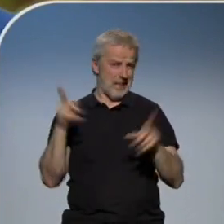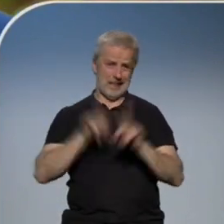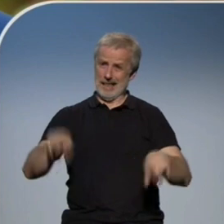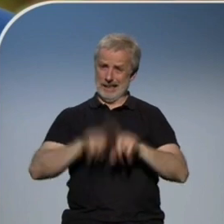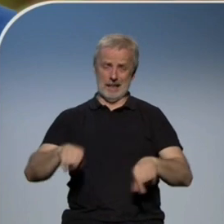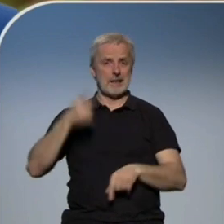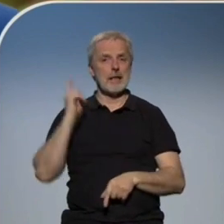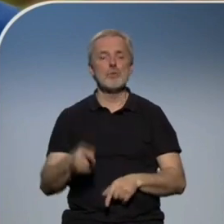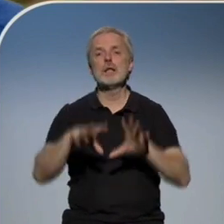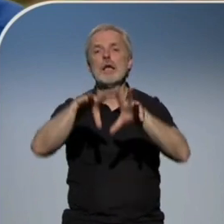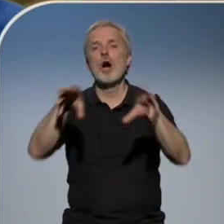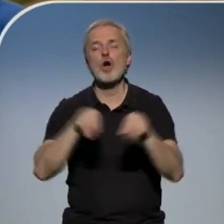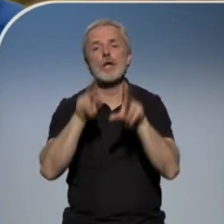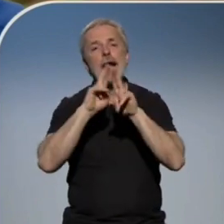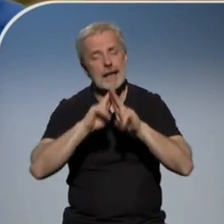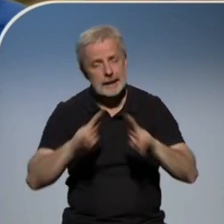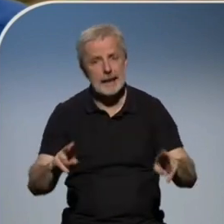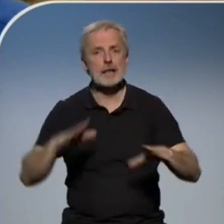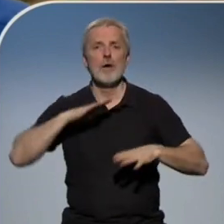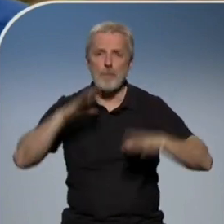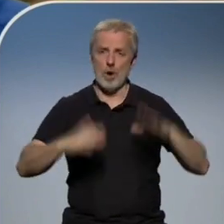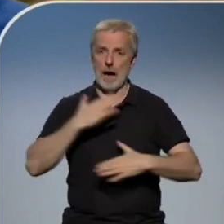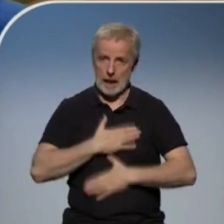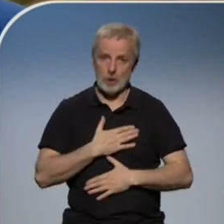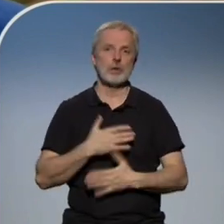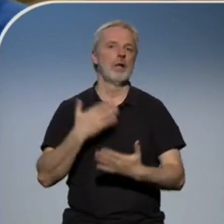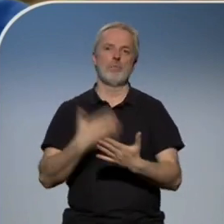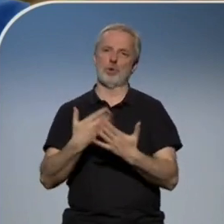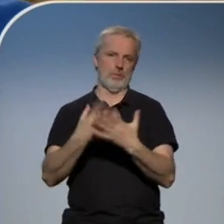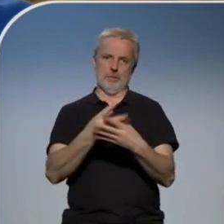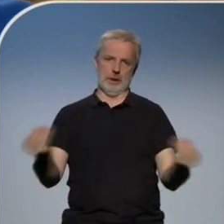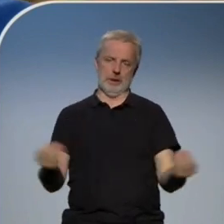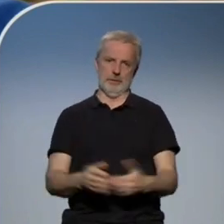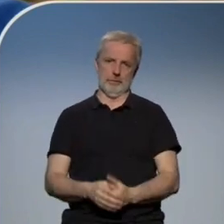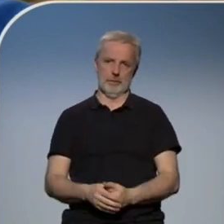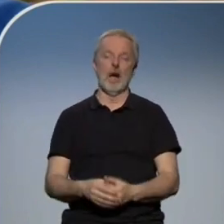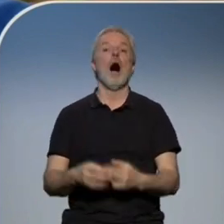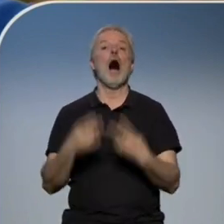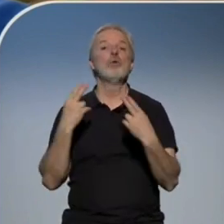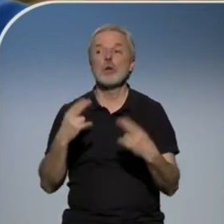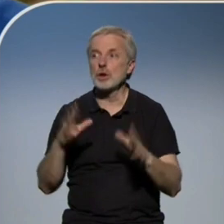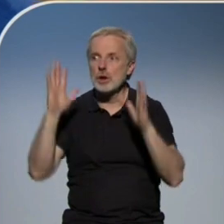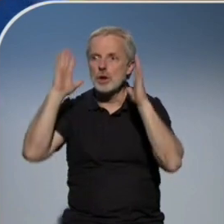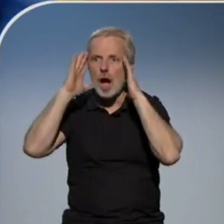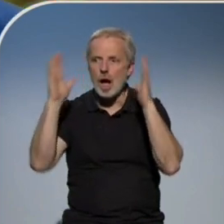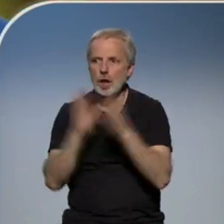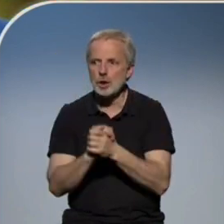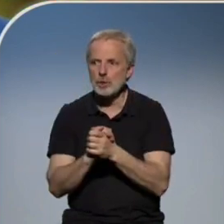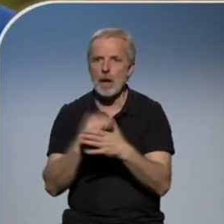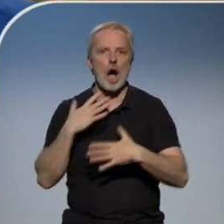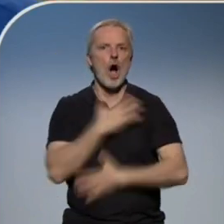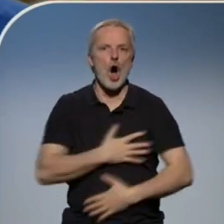projevy tohoto napětí tiku odeznívají. Důležité je, aby se tomu nedávala velká pozornost, jo? Aby najednou babičky, ježišmarja,